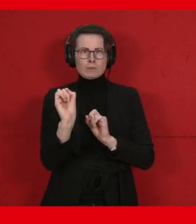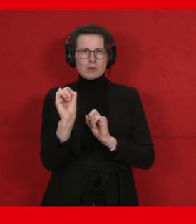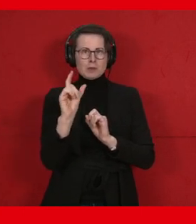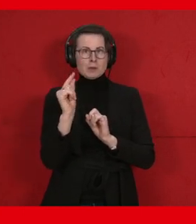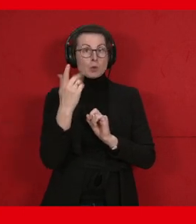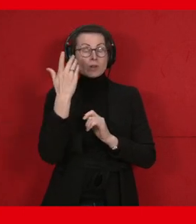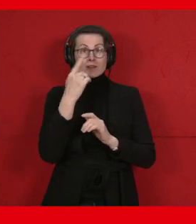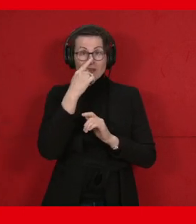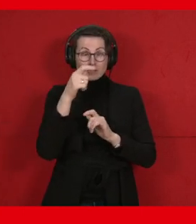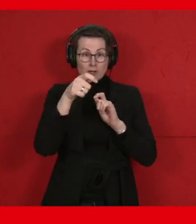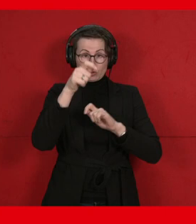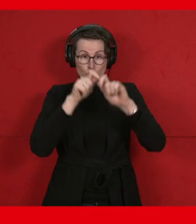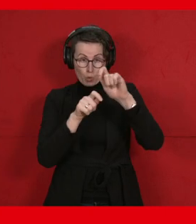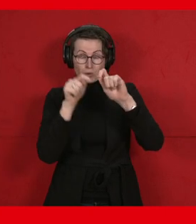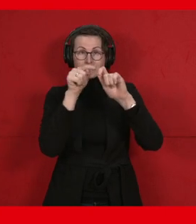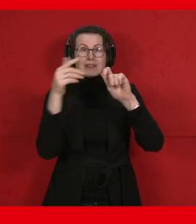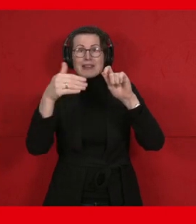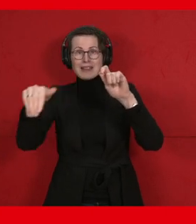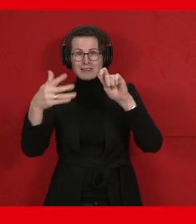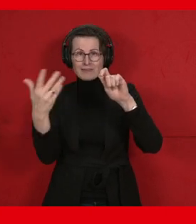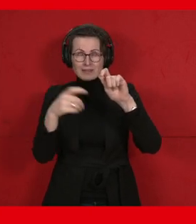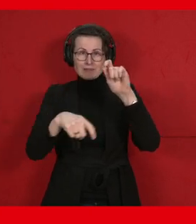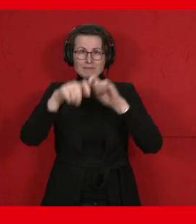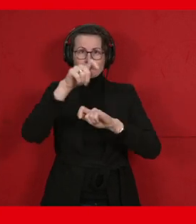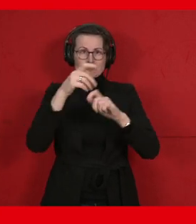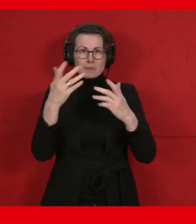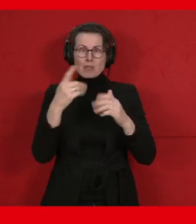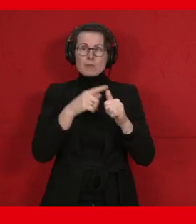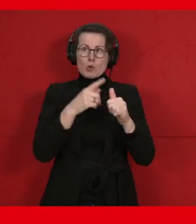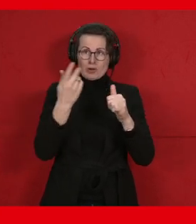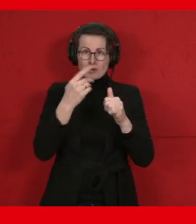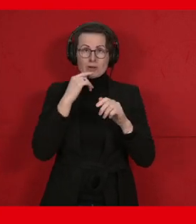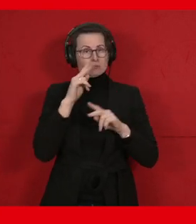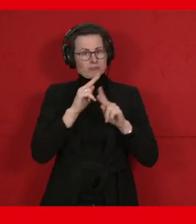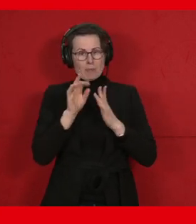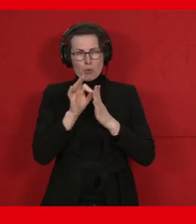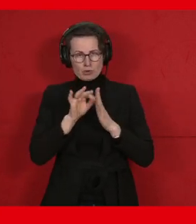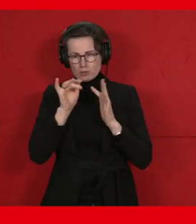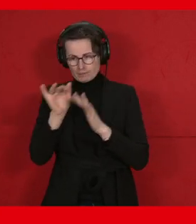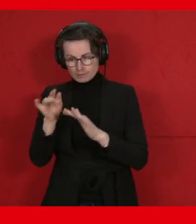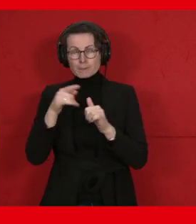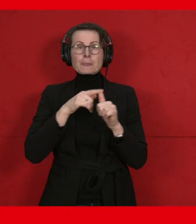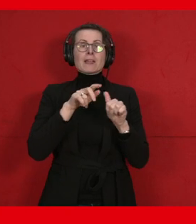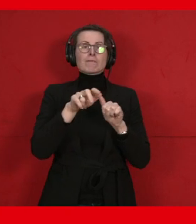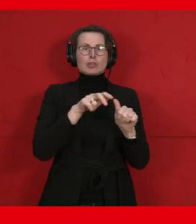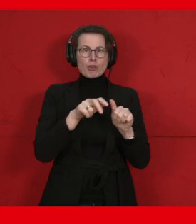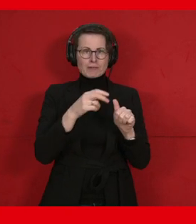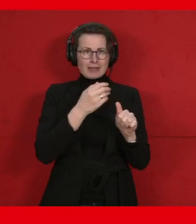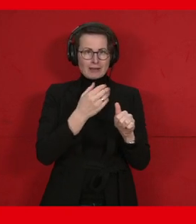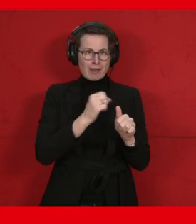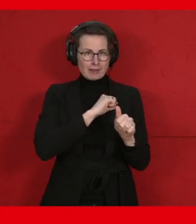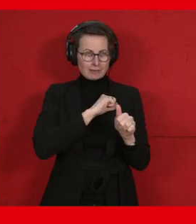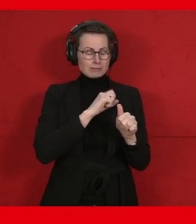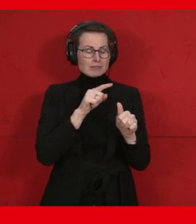auch ihre Grenzen haben. Eins dabei ist natürlich mit Sicherheit Wirtschaftlichkeit. Und das zweite ist das Verhältnis